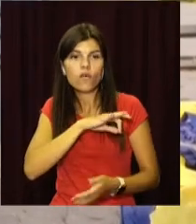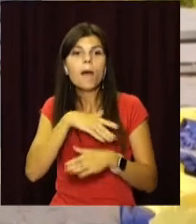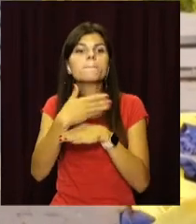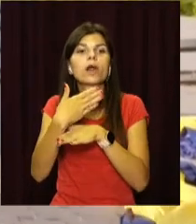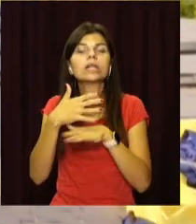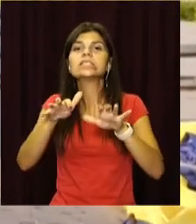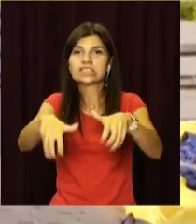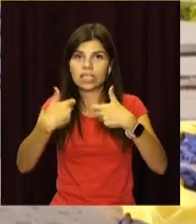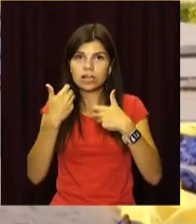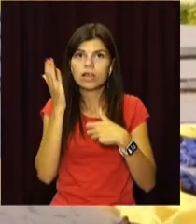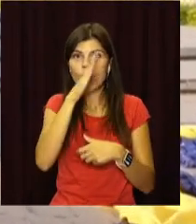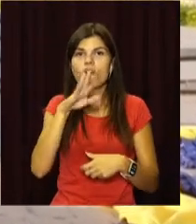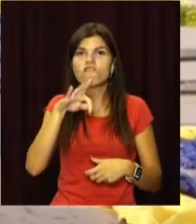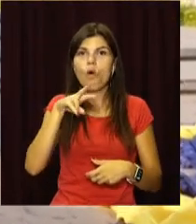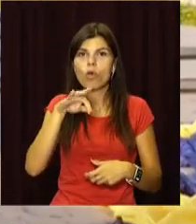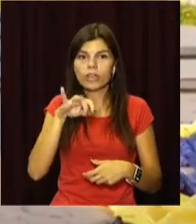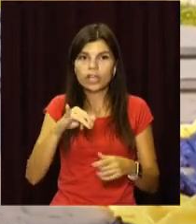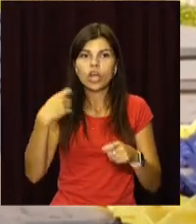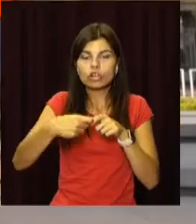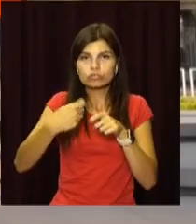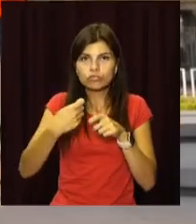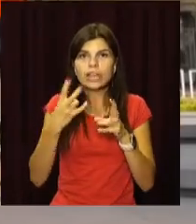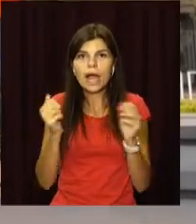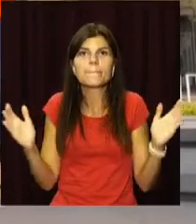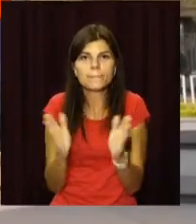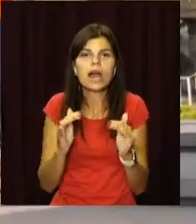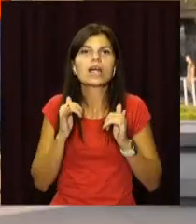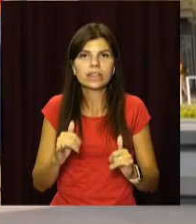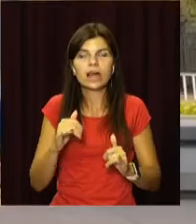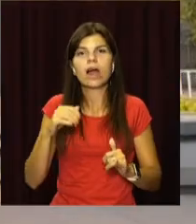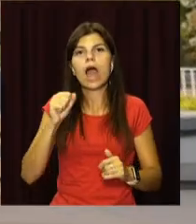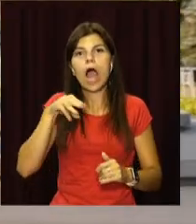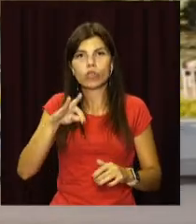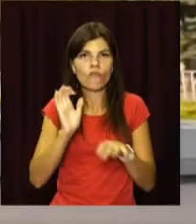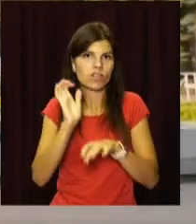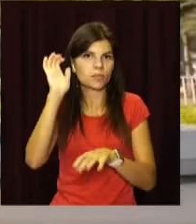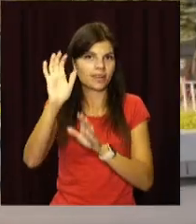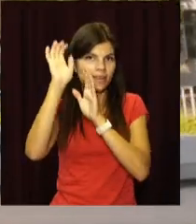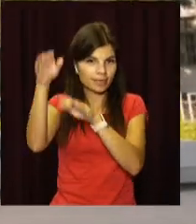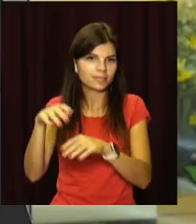прапори забирають волонтери та перешивають на менші для бійців на передову.